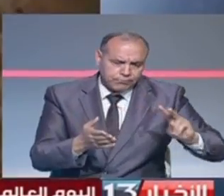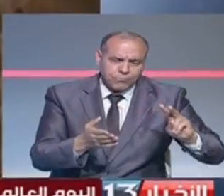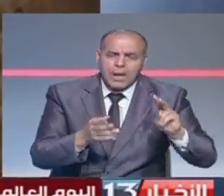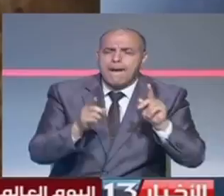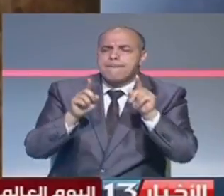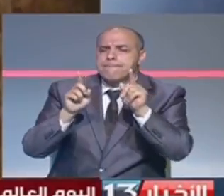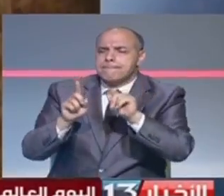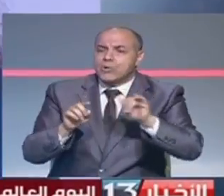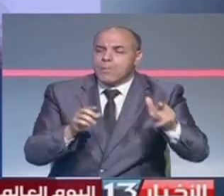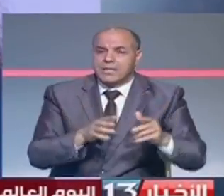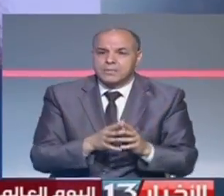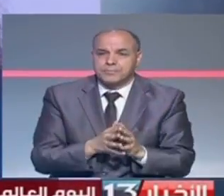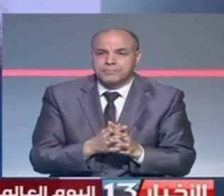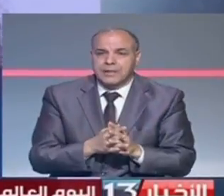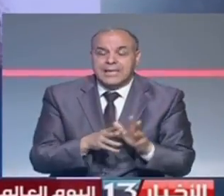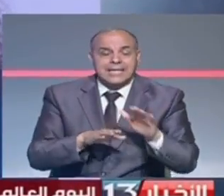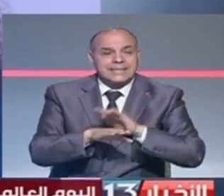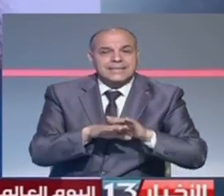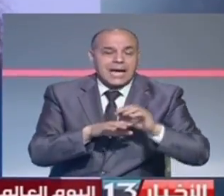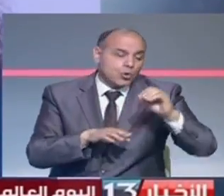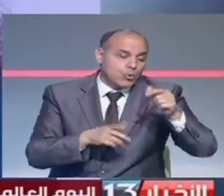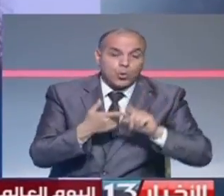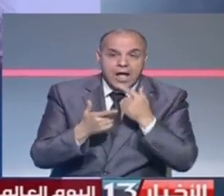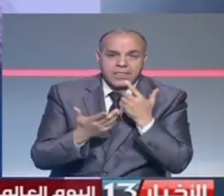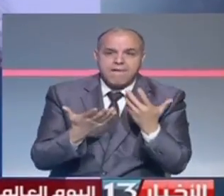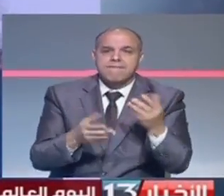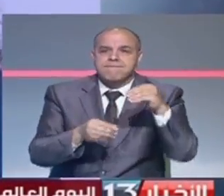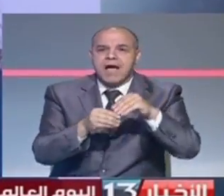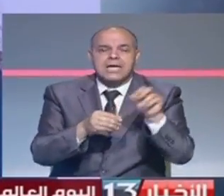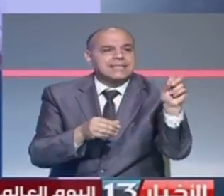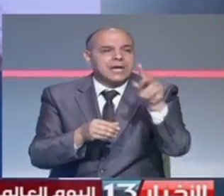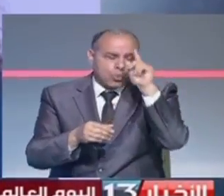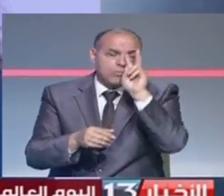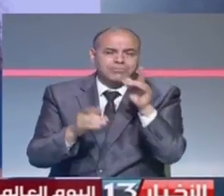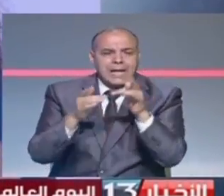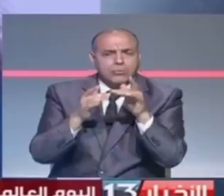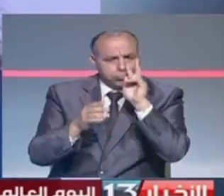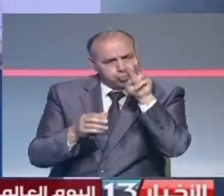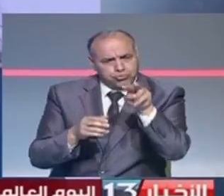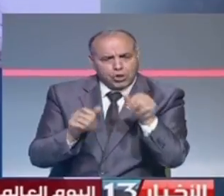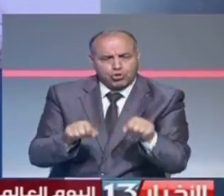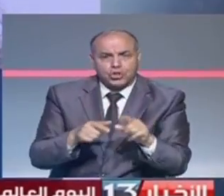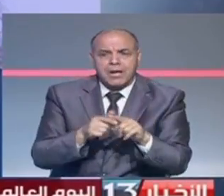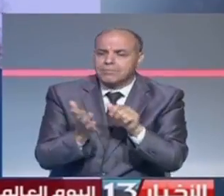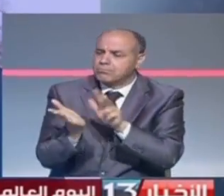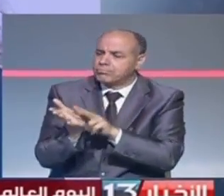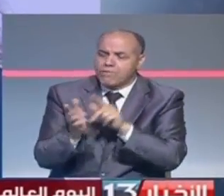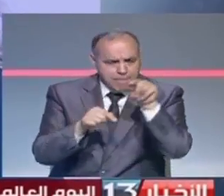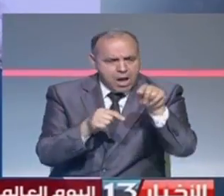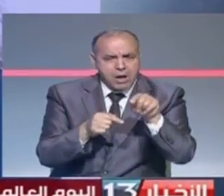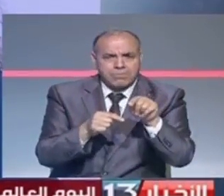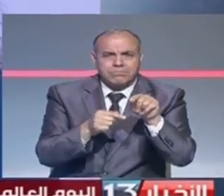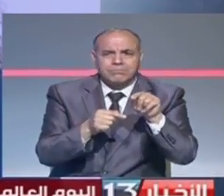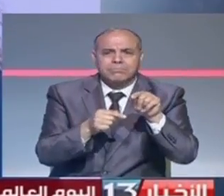واللامادي الصناعات الرقميه بما فيها الزيارات الافتراضيه بما فيها التطبيقات يعني على